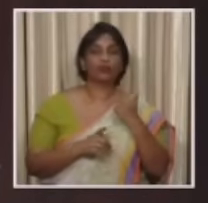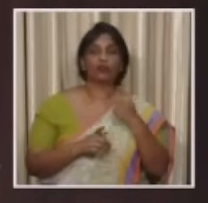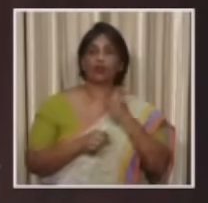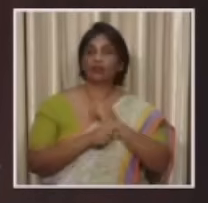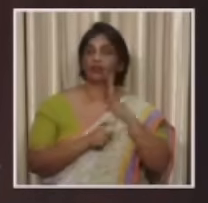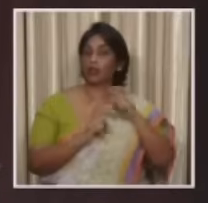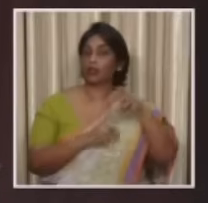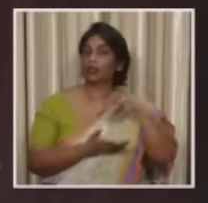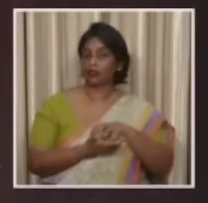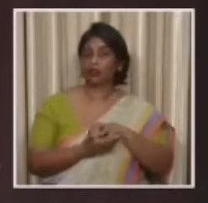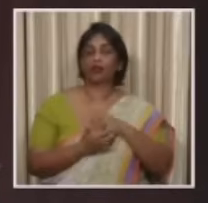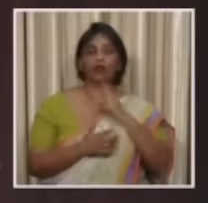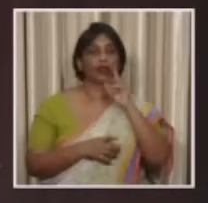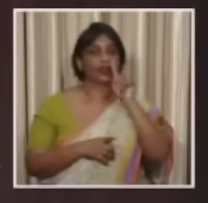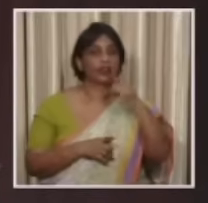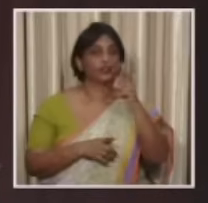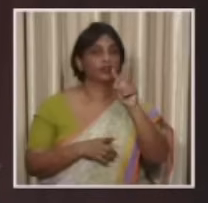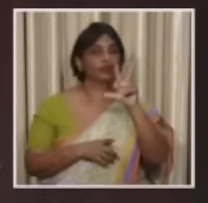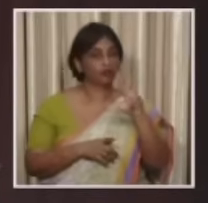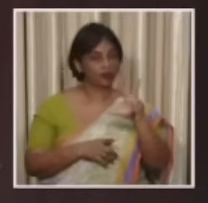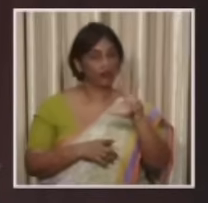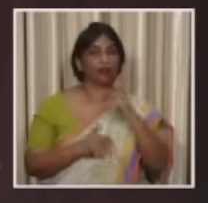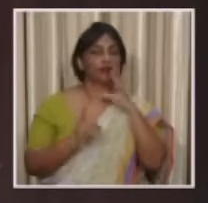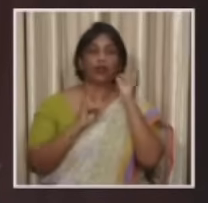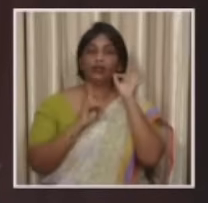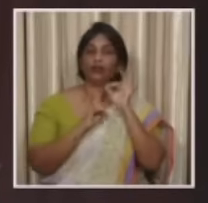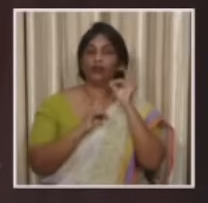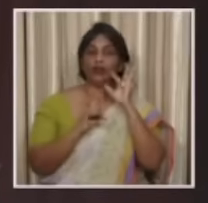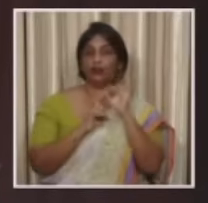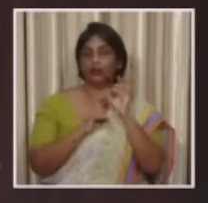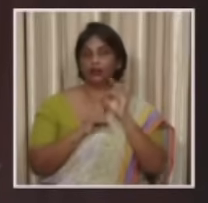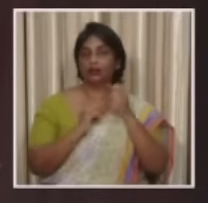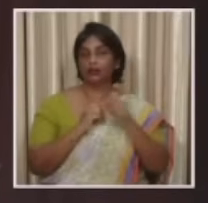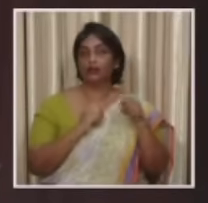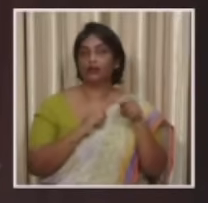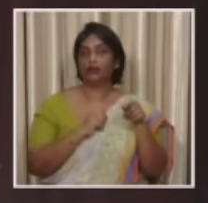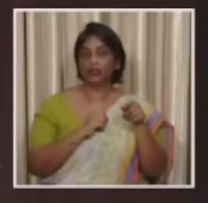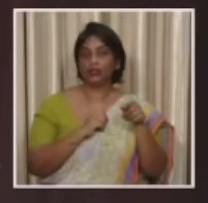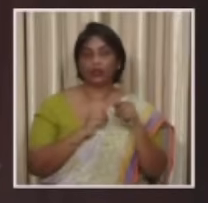දිස්ත්‍රික්කයේ 128ක් අලුතෙන්. ඊළඟට පුත්තලම ගත්තොත්